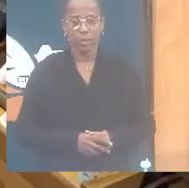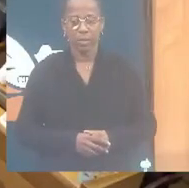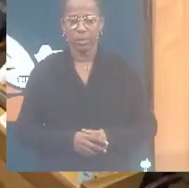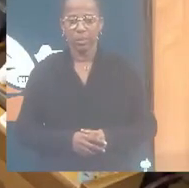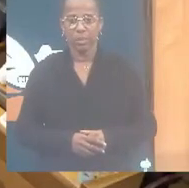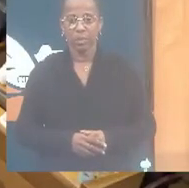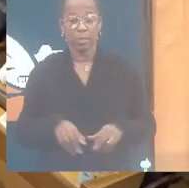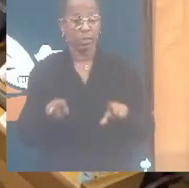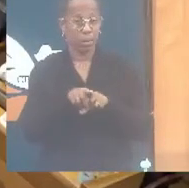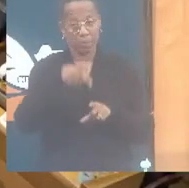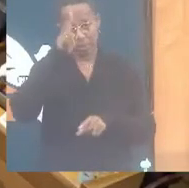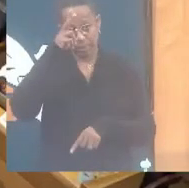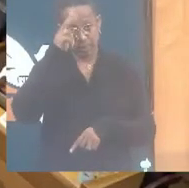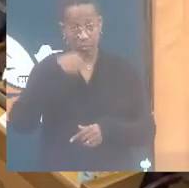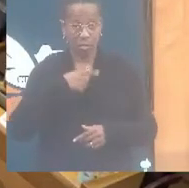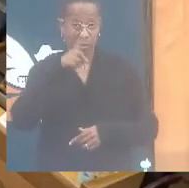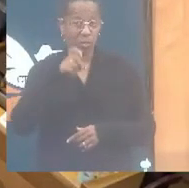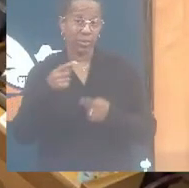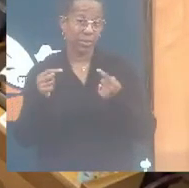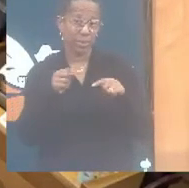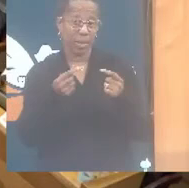Bien comme à l'accoutumée, je vais le lancer.